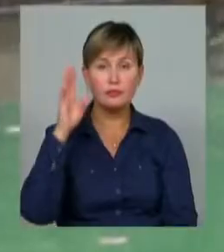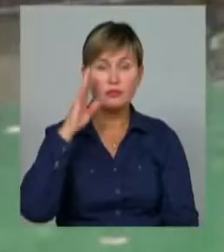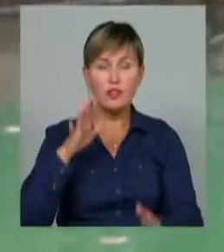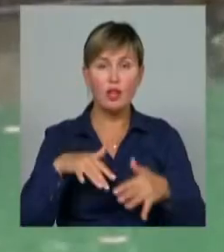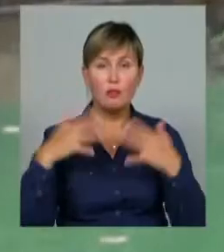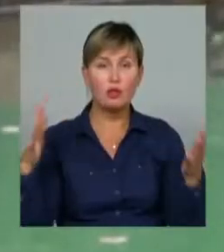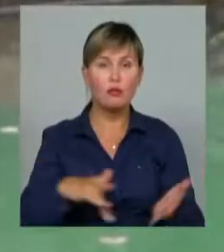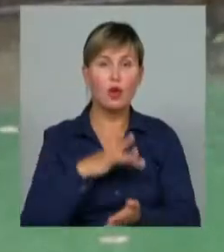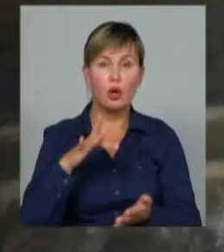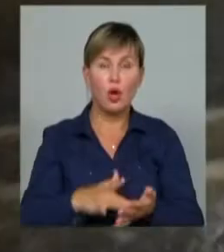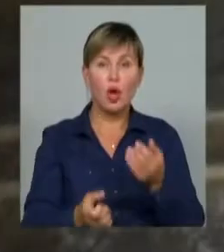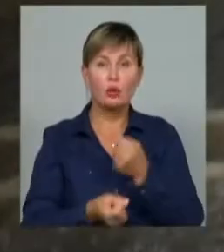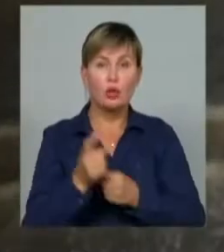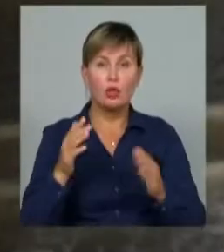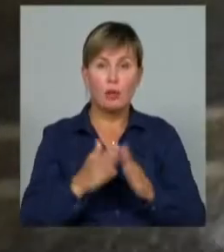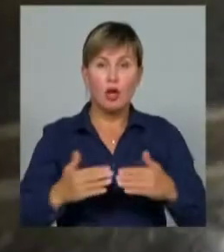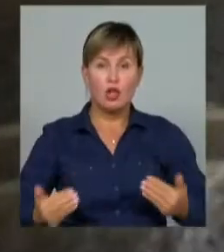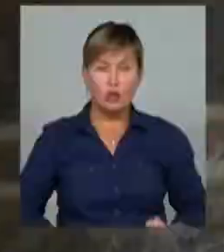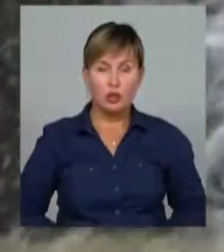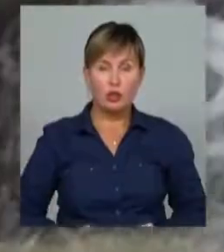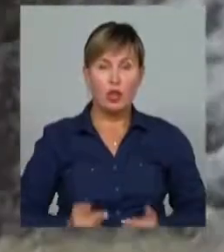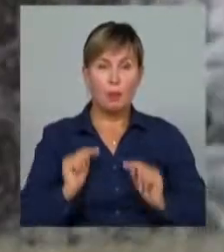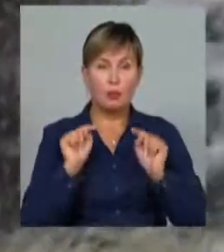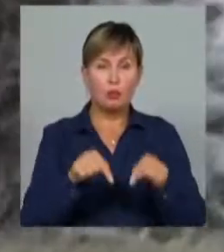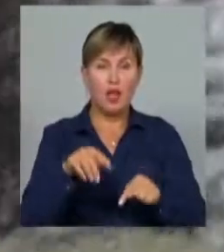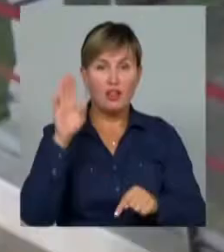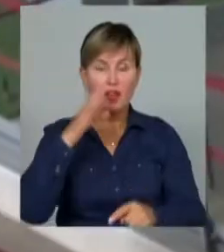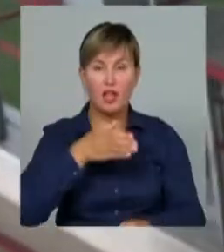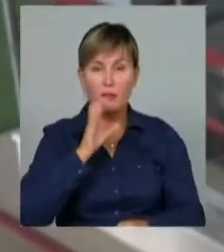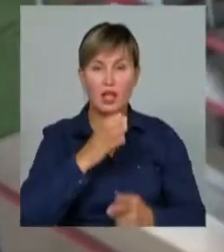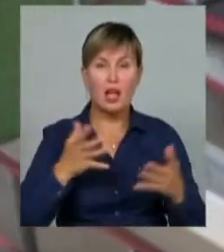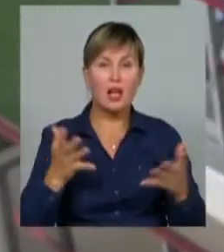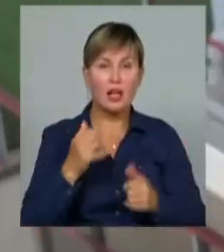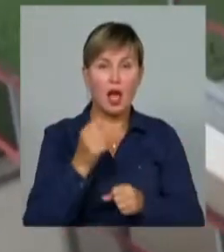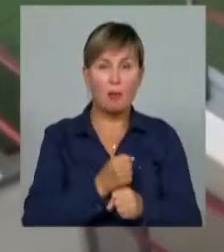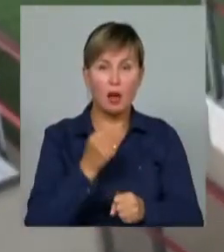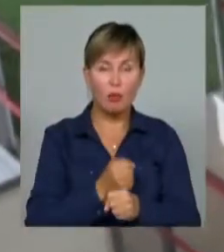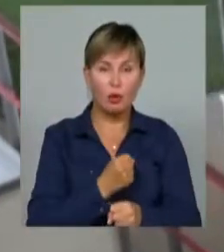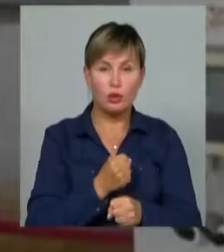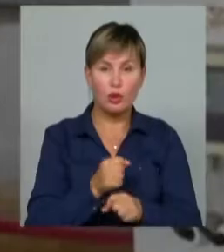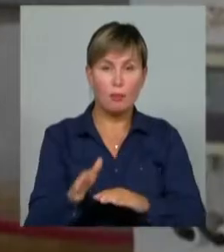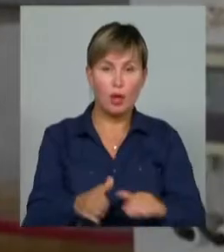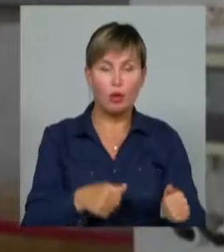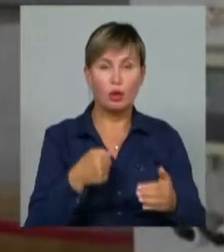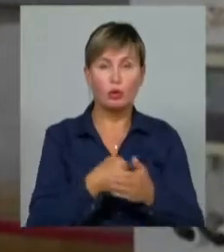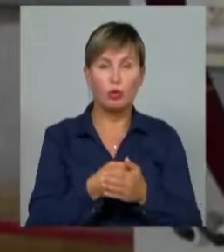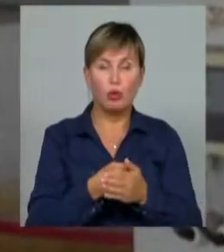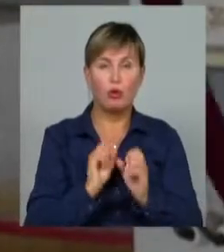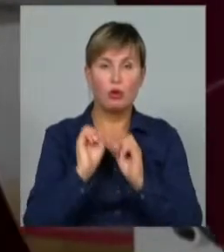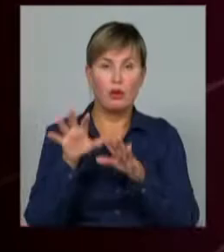города. Откуда в дома жителей Алматы поступает питьевая вода? Какие этапы обработки она проходит до подачи в